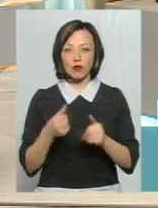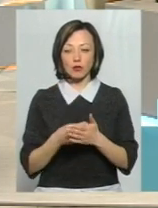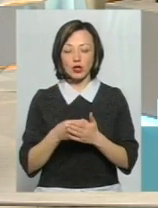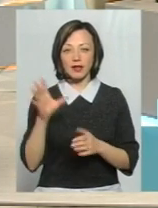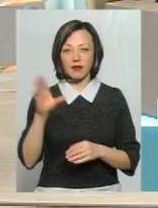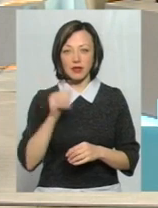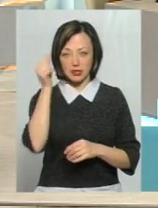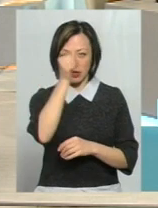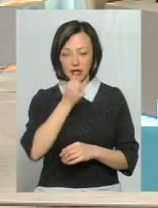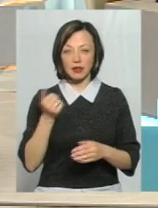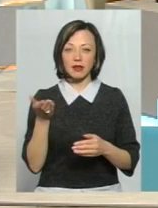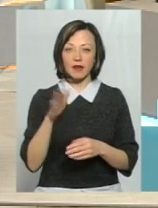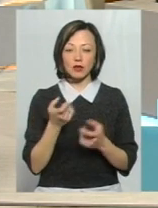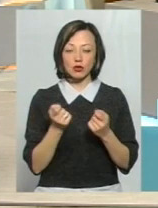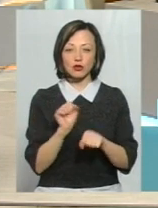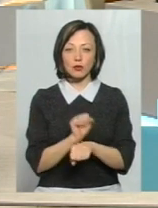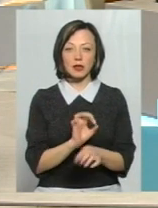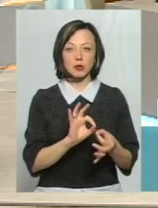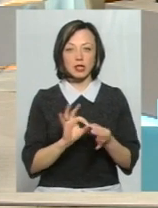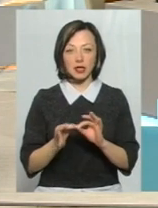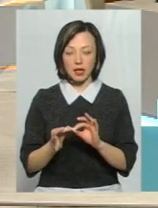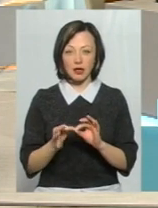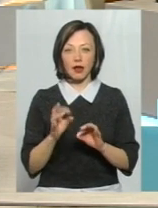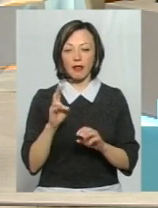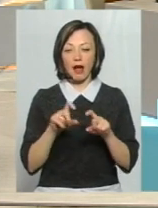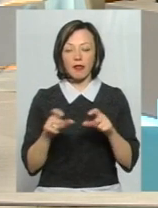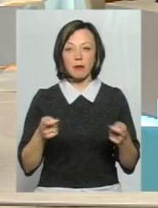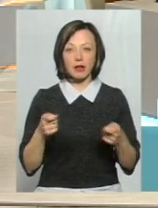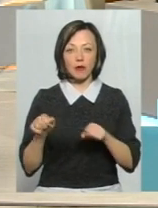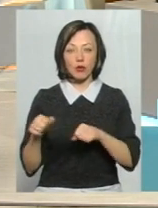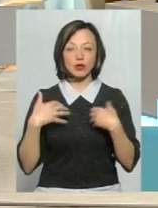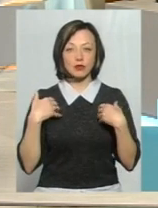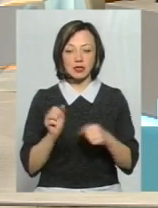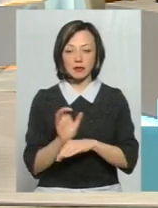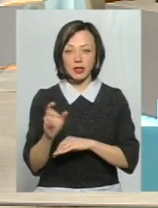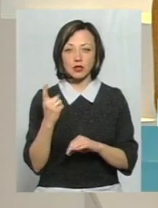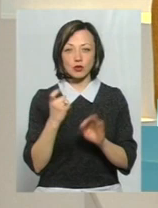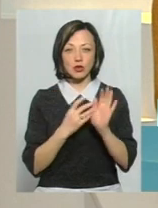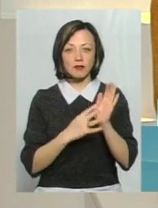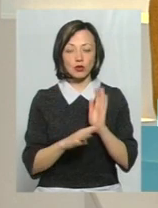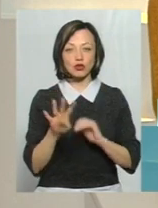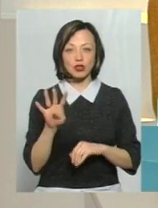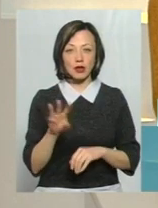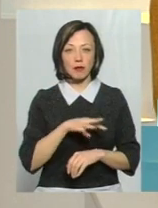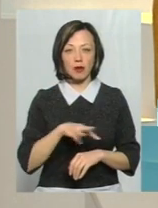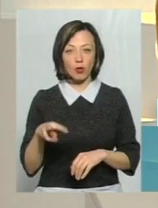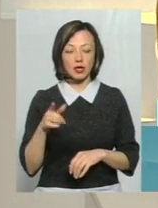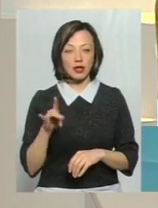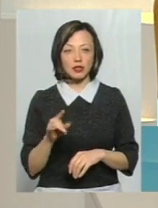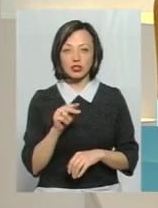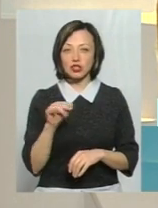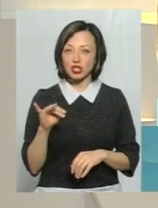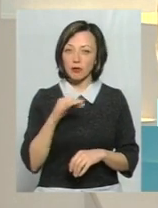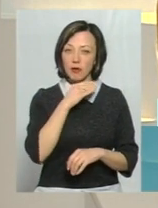рік. Давайте на цій галузі призупинимось детальніше. На департамент охорони здоров'я спрямували 194 мільйони гривень. Чи